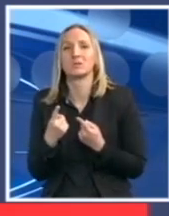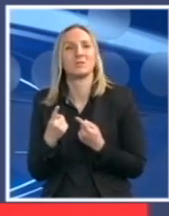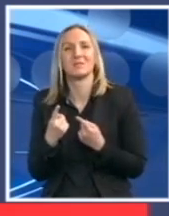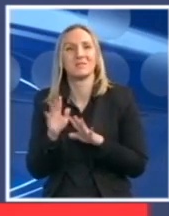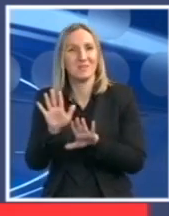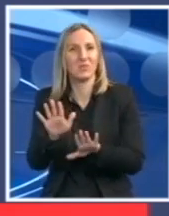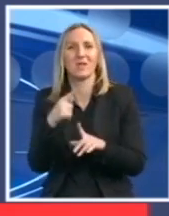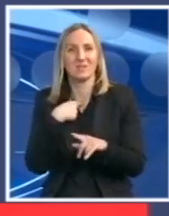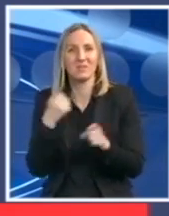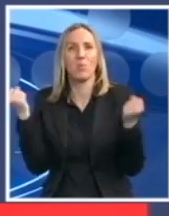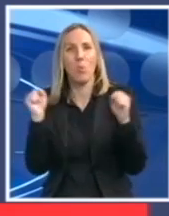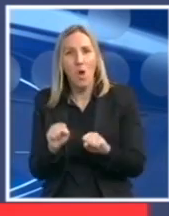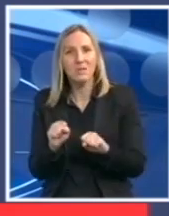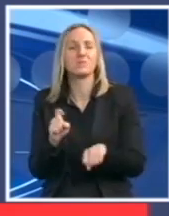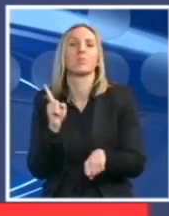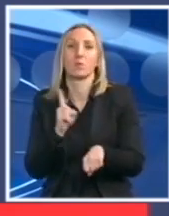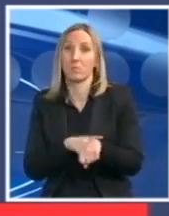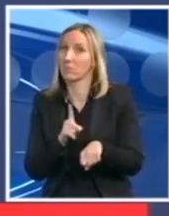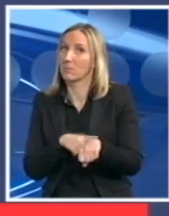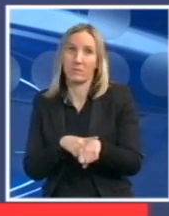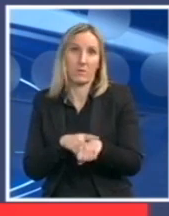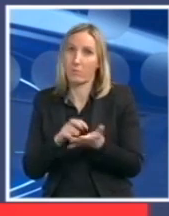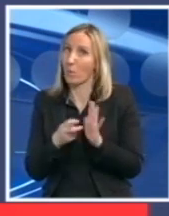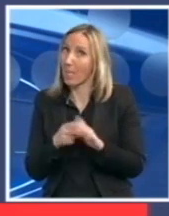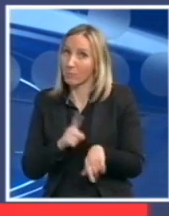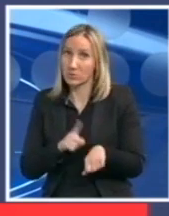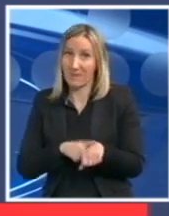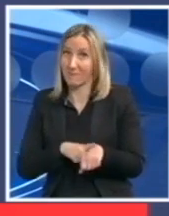u ozbiljnom vremenskom škripcu,